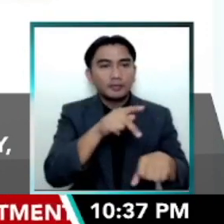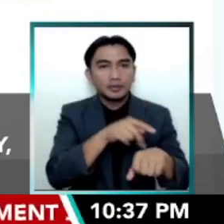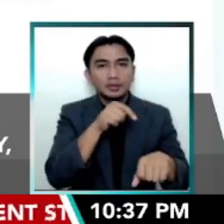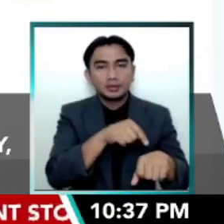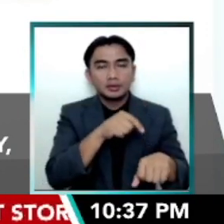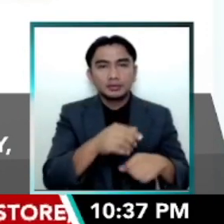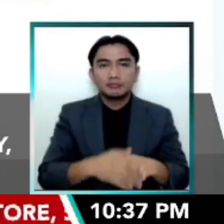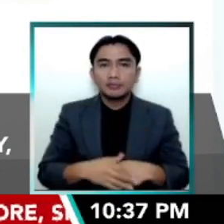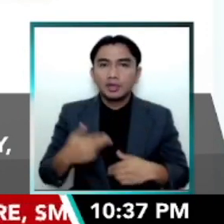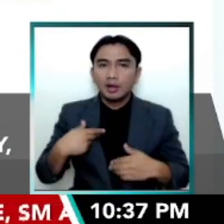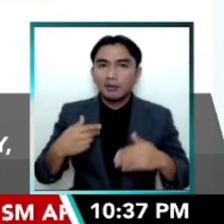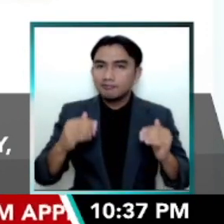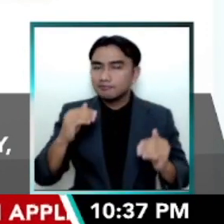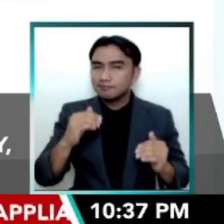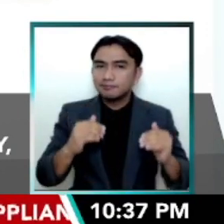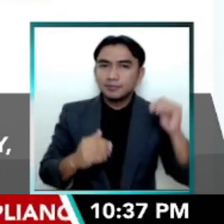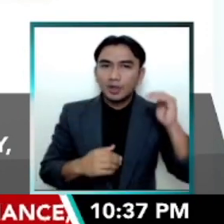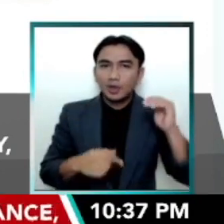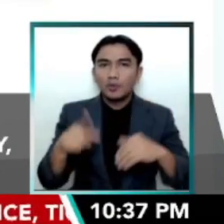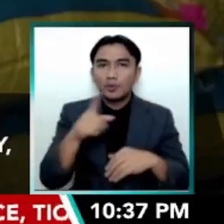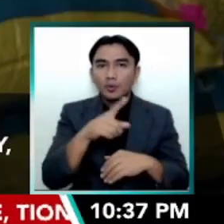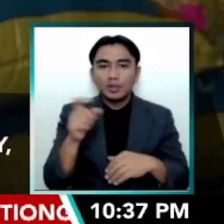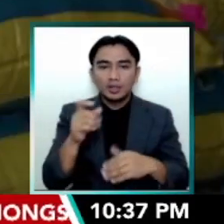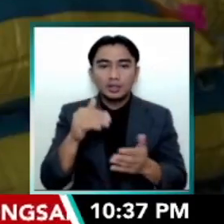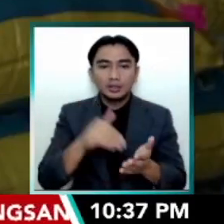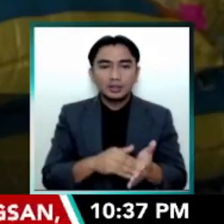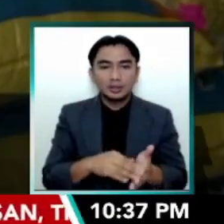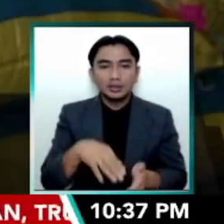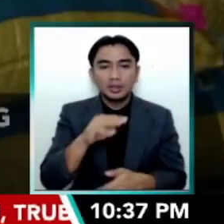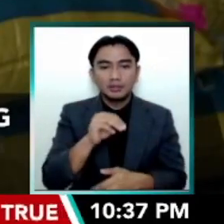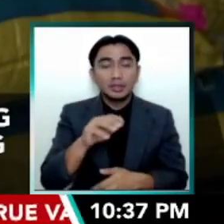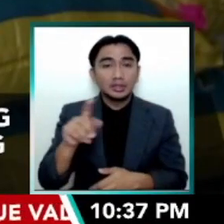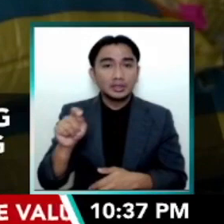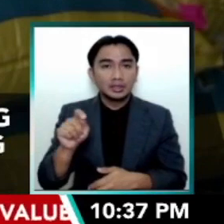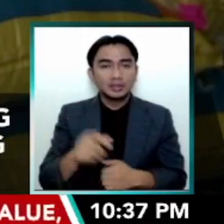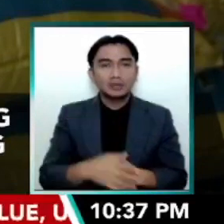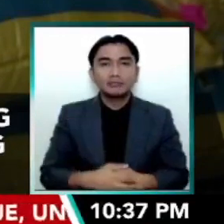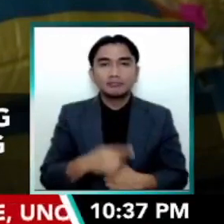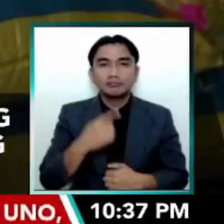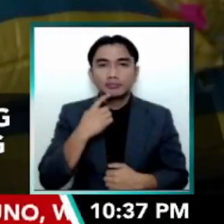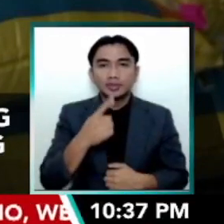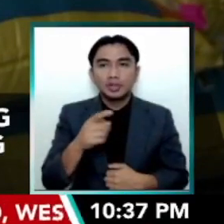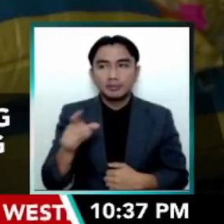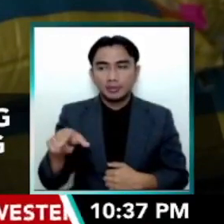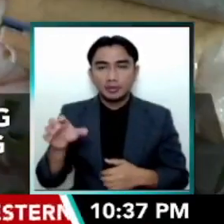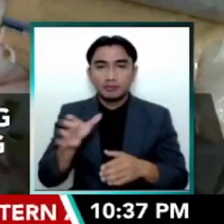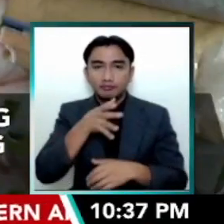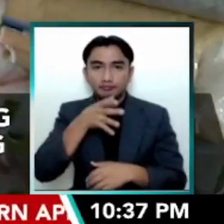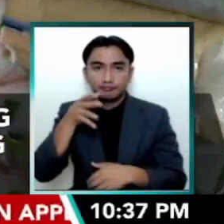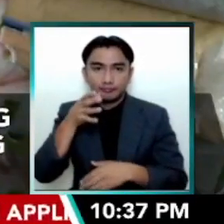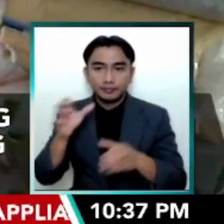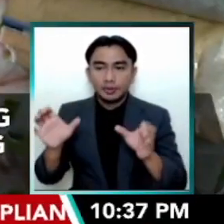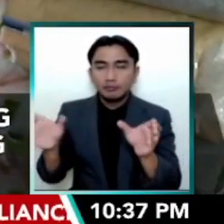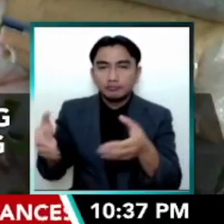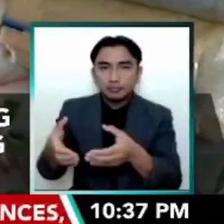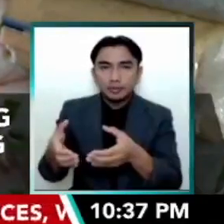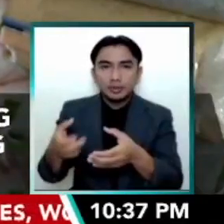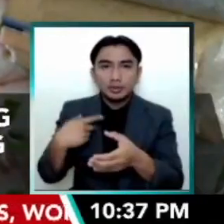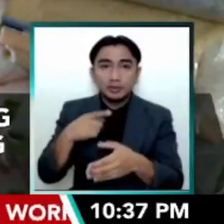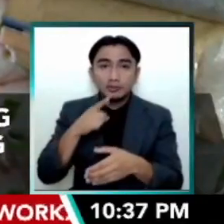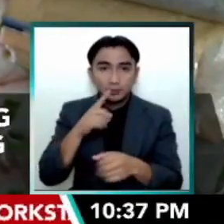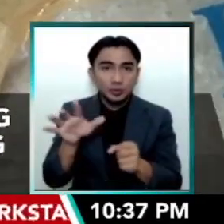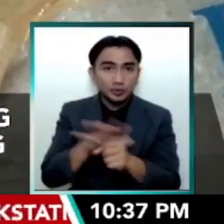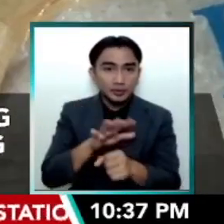ng 100,000 metric tons. Sabi naman ng Federation of Free Farmers Cooperative, sapat pa ang supply ng bigas ngayong